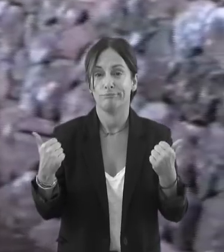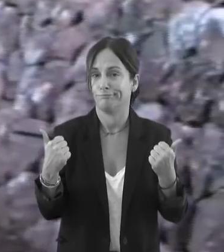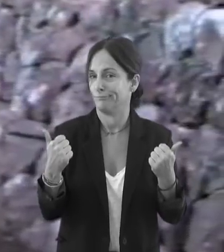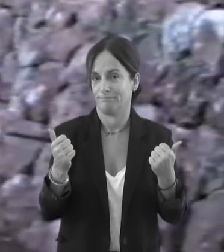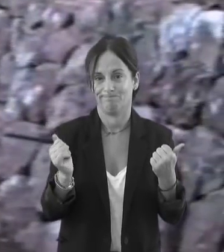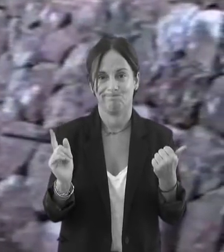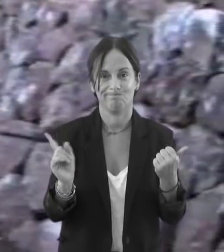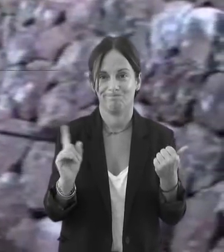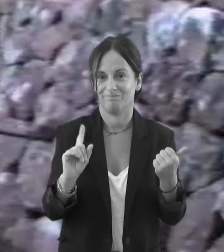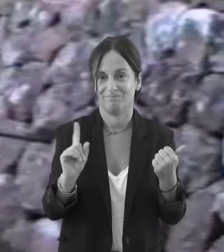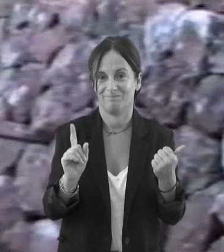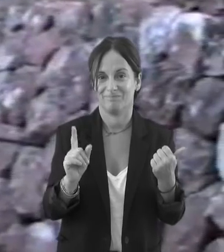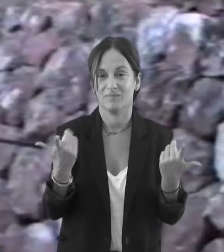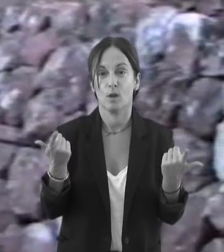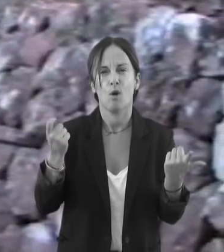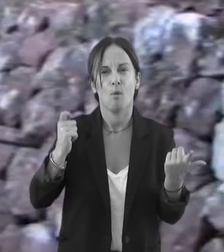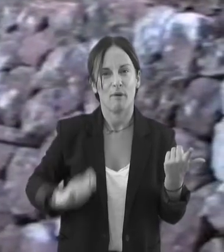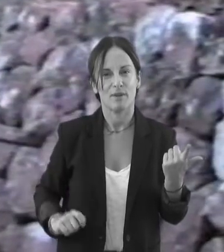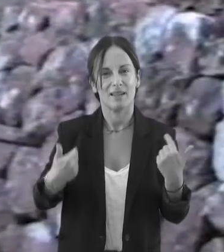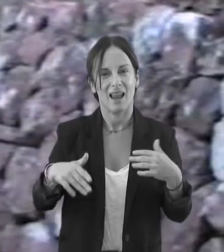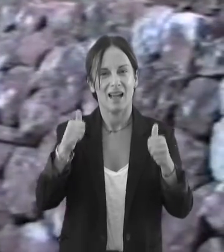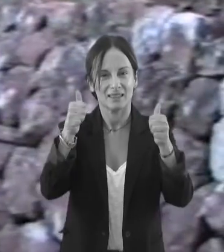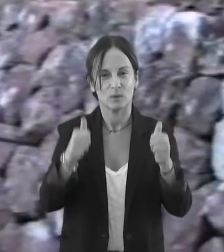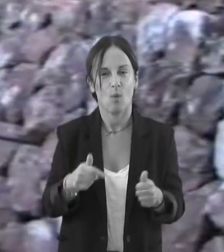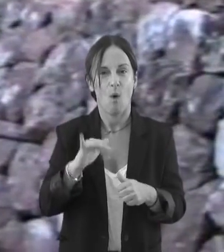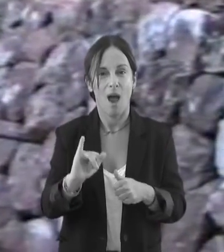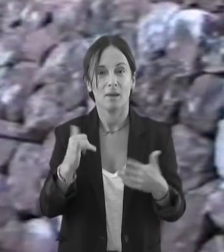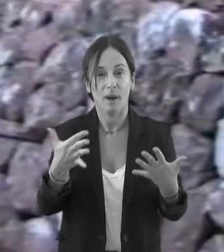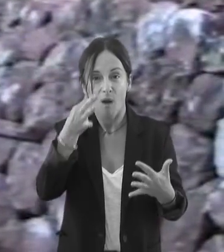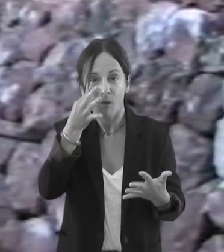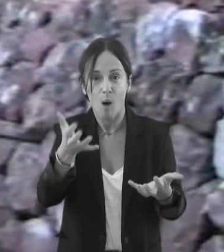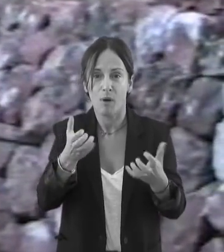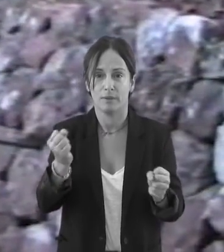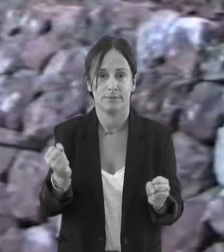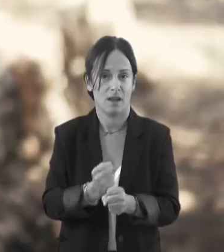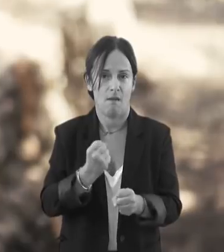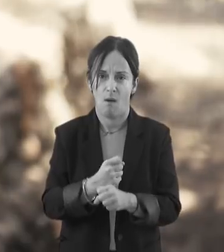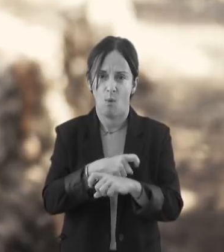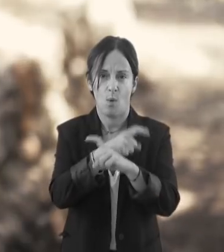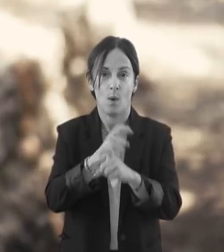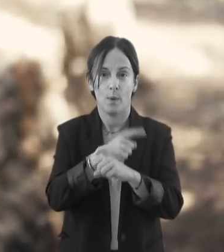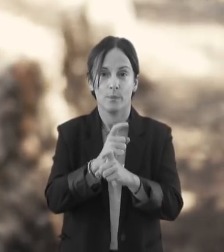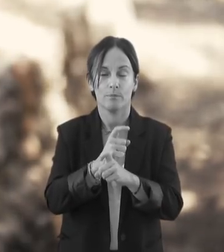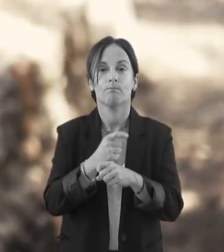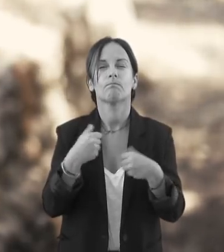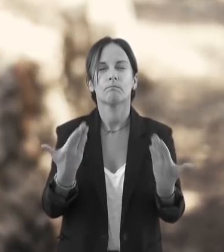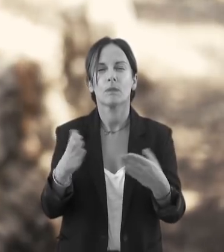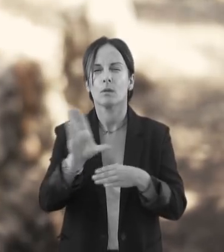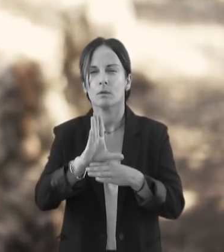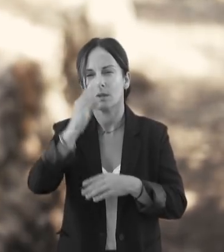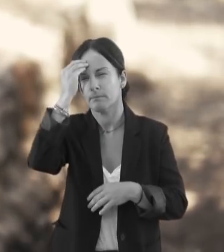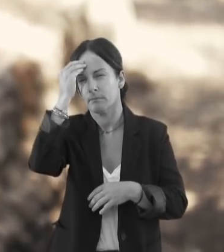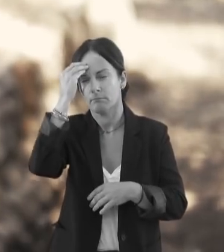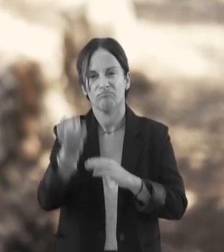falta coordinar una cosa amb l'altra. Quan va acabar aquesta formació, la demanda de l'ofici dels